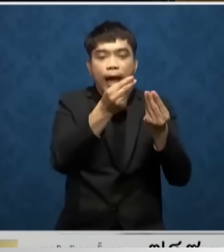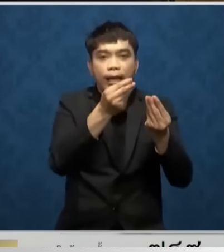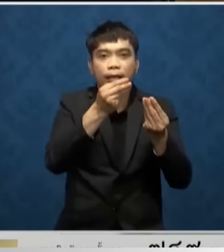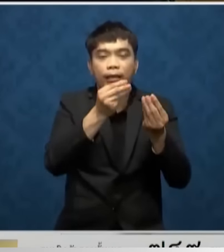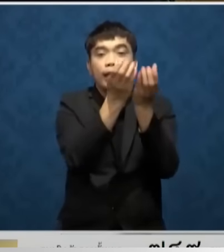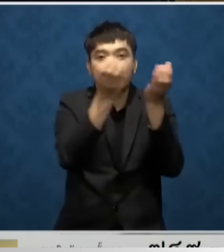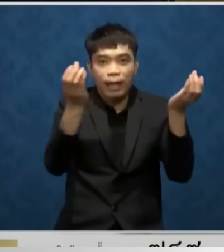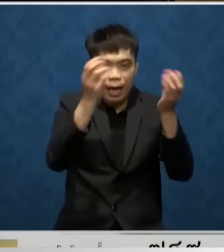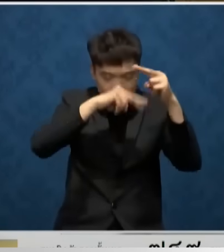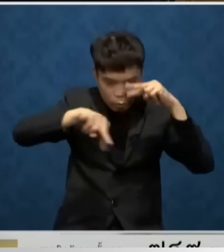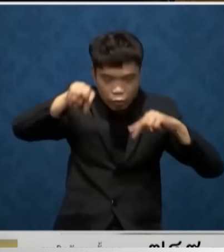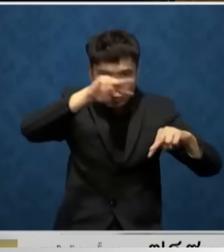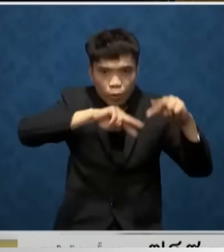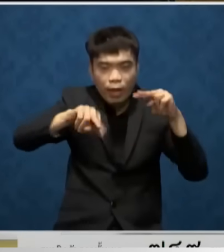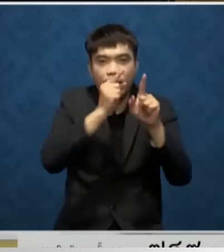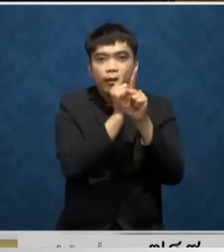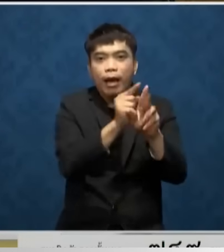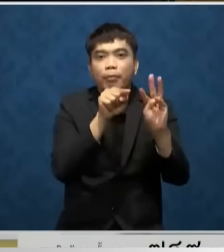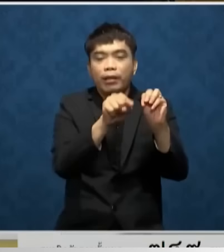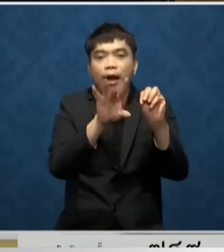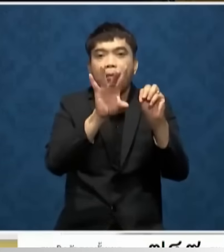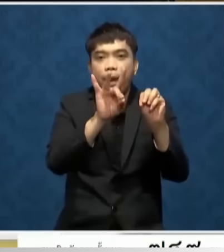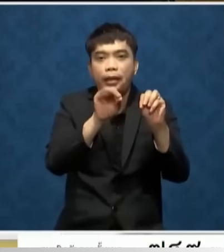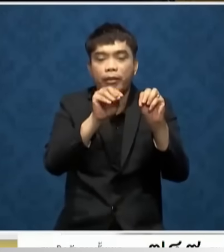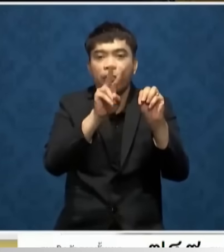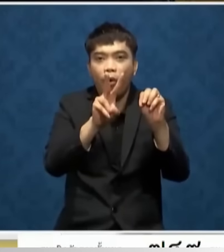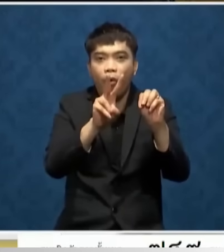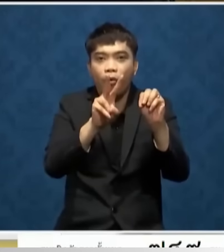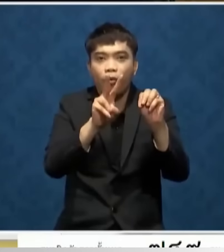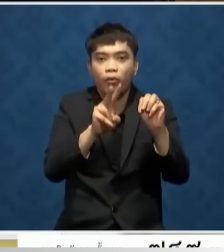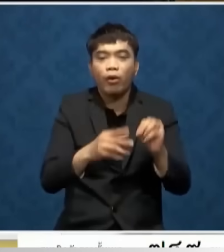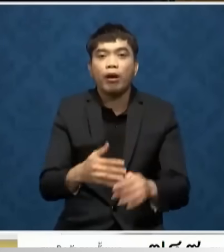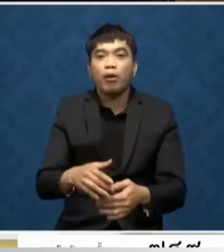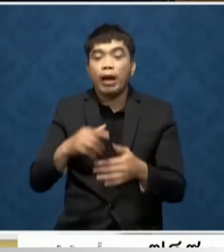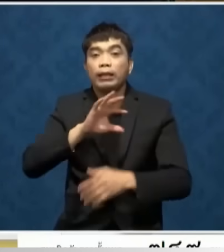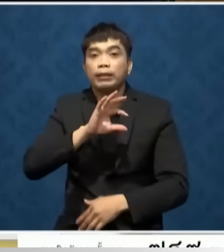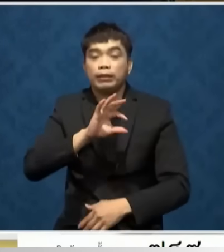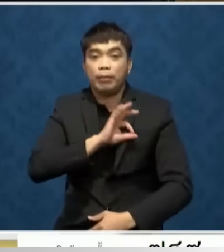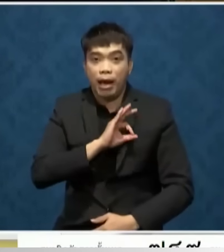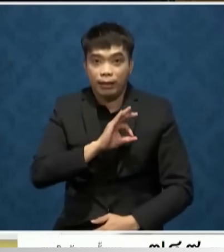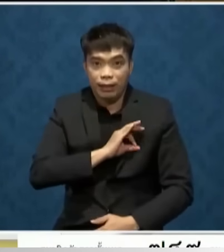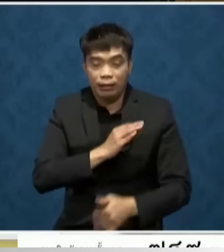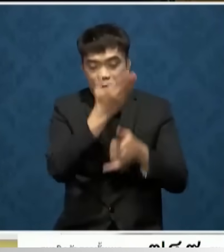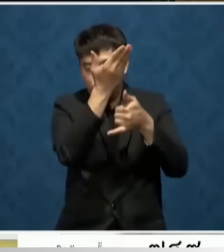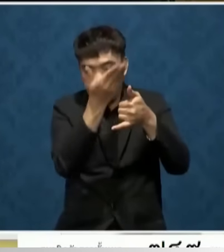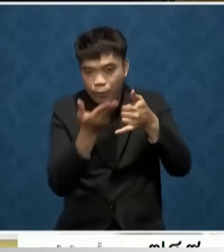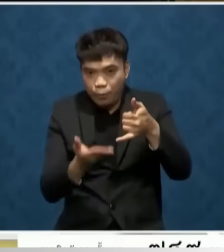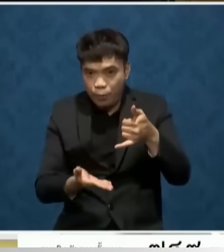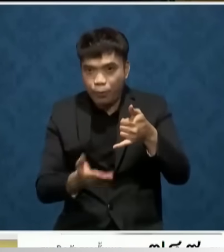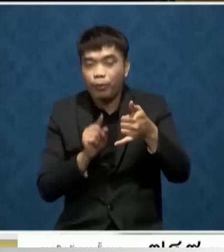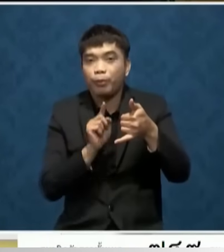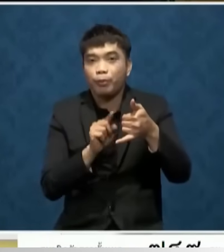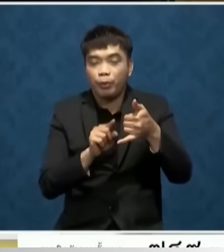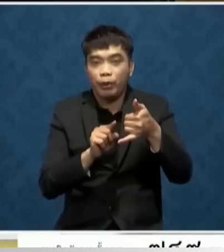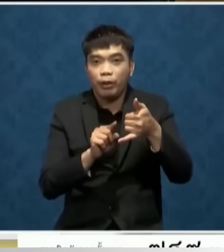ฉัยตามรัฐธรรมนูญมาตรา82ว่าสมาชิกภาพของสมาชิกสภา